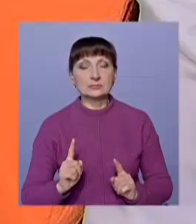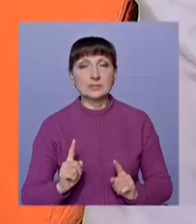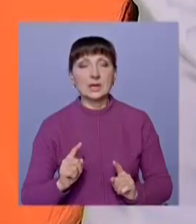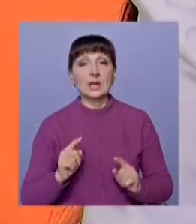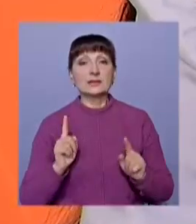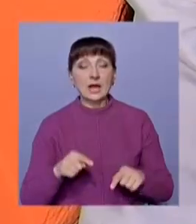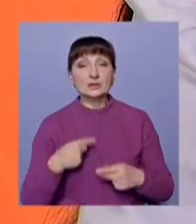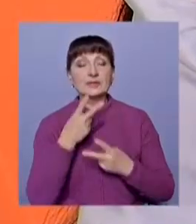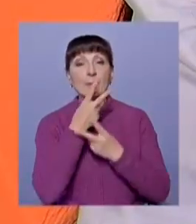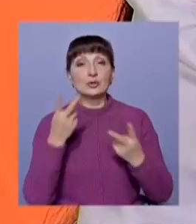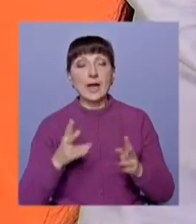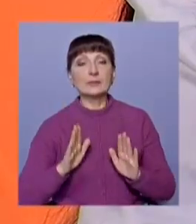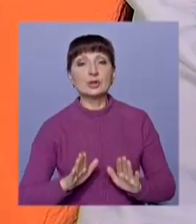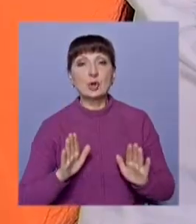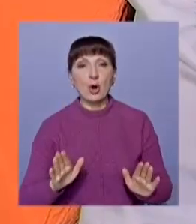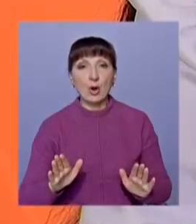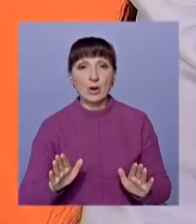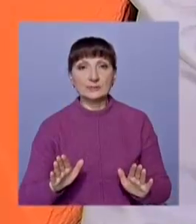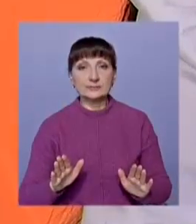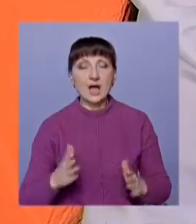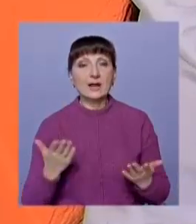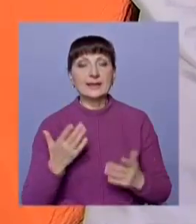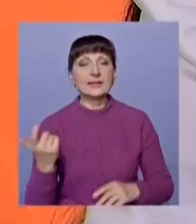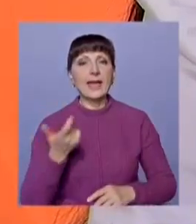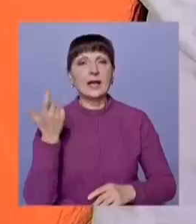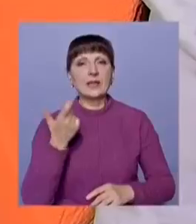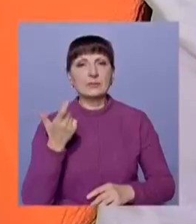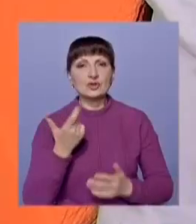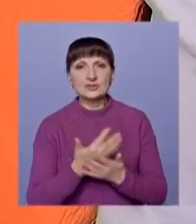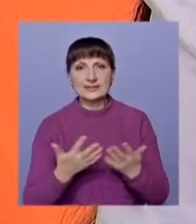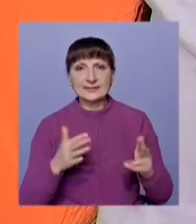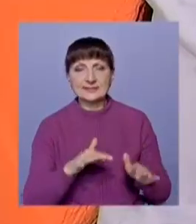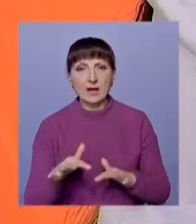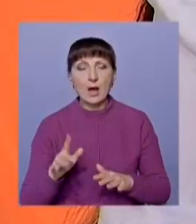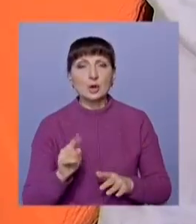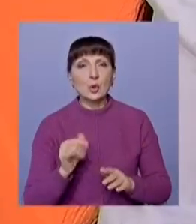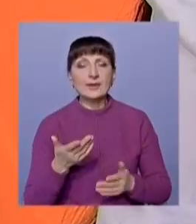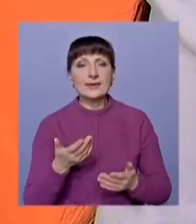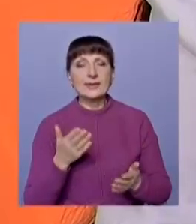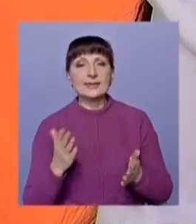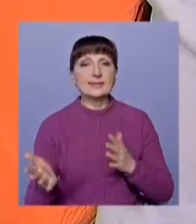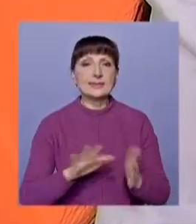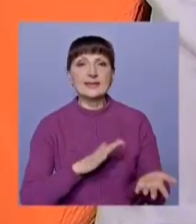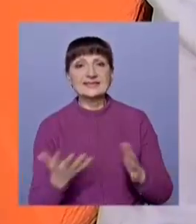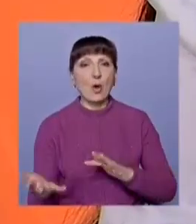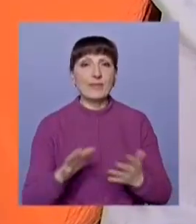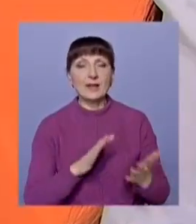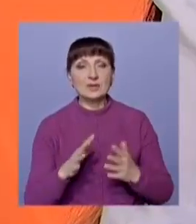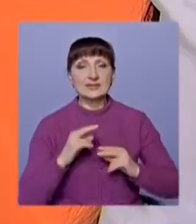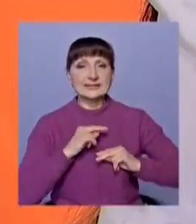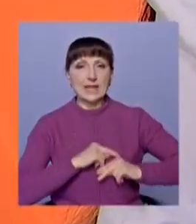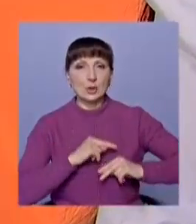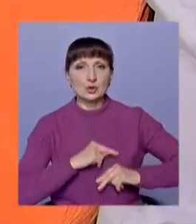здесь мы также наблюдаем не только какие-то экономические тренды, да, но и такую нестабильность в плане